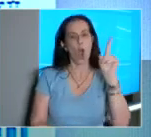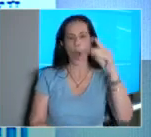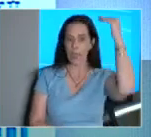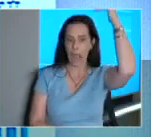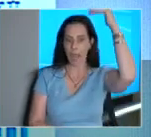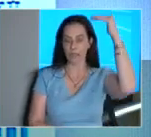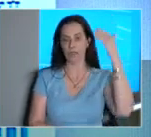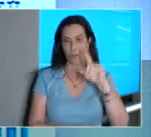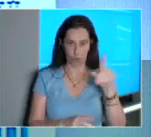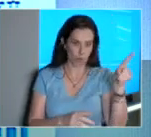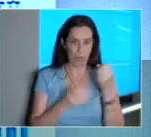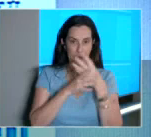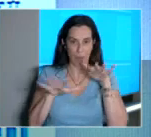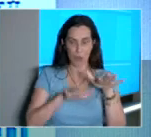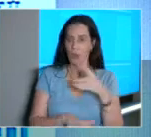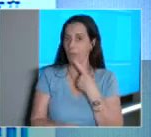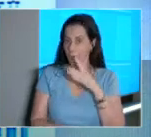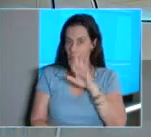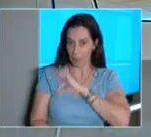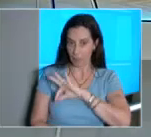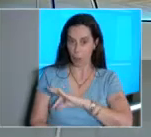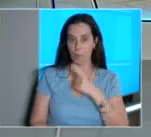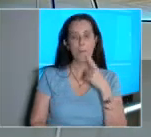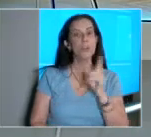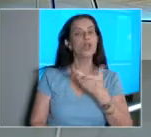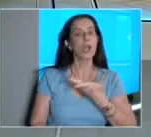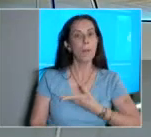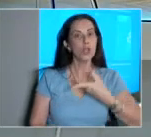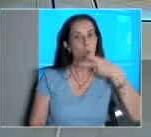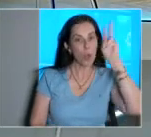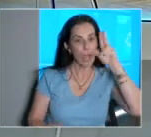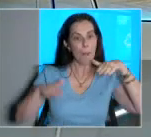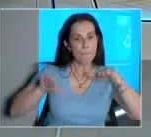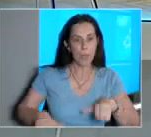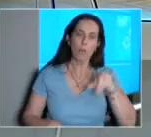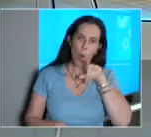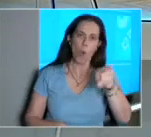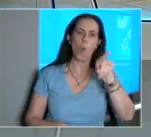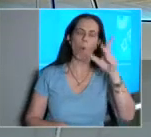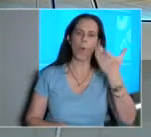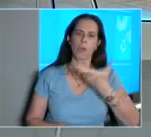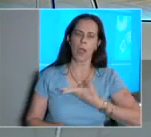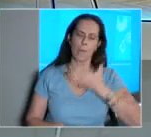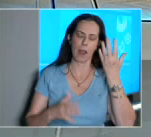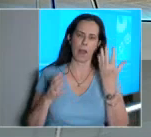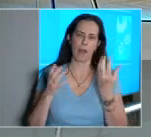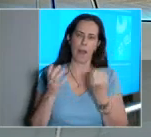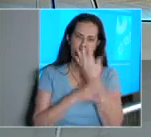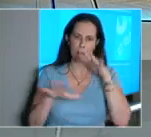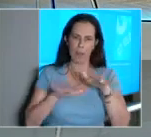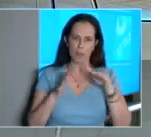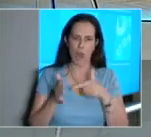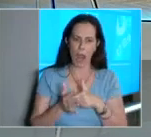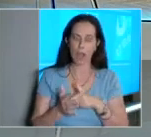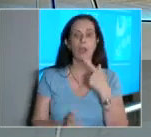גנץ כמי שירכיב את הממשלה הבאה, ורומז מי שיקבל יותר מנדטים הוא זה שיקבל את המנדט להרכיב את הממשלה. זאת